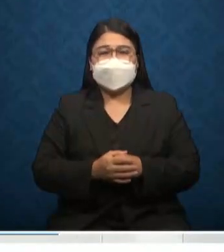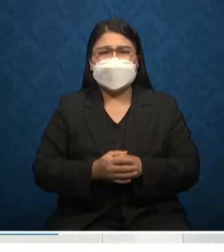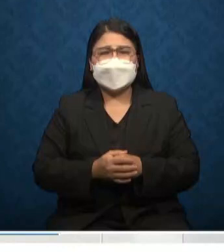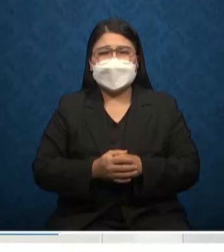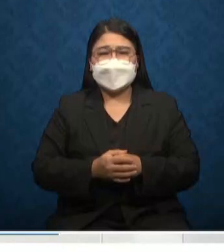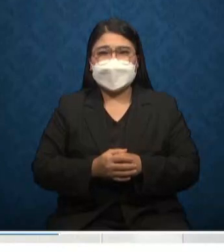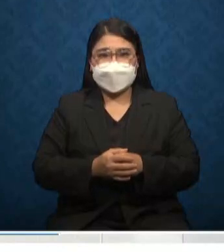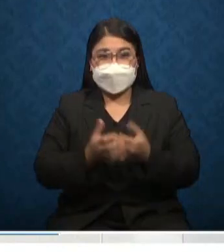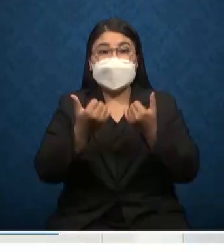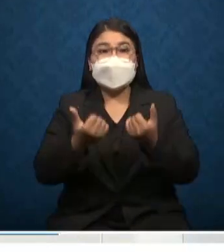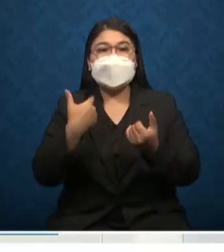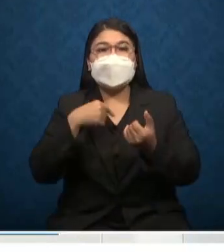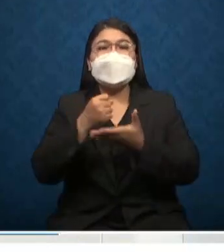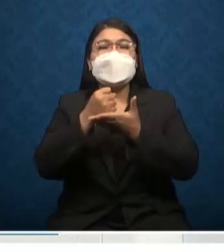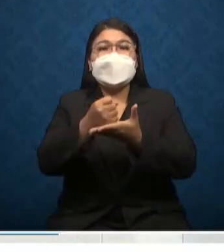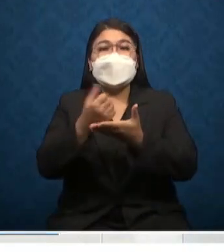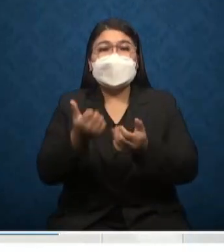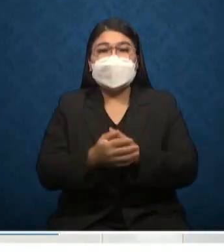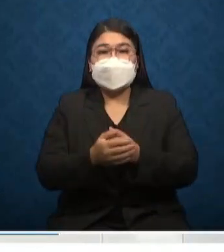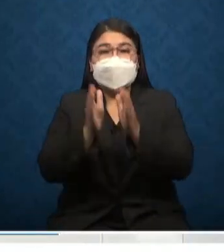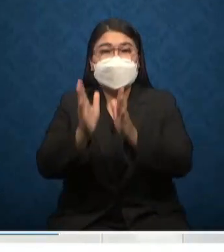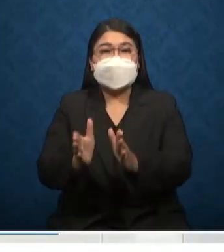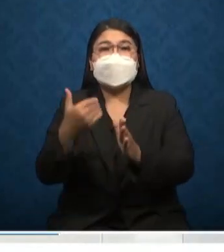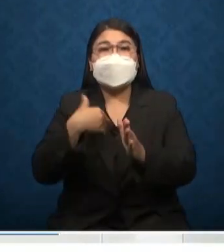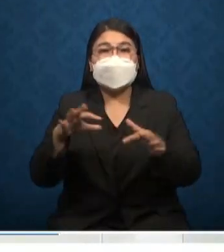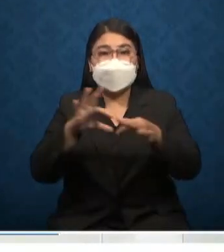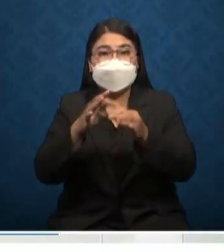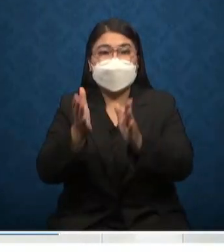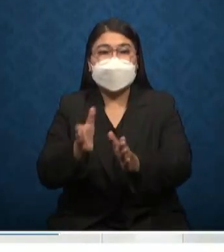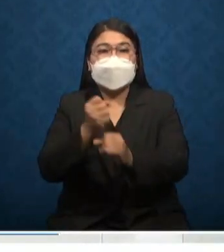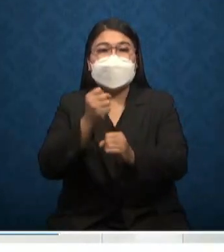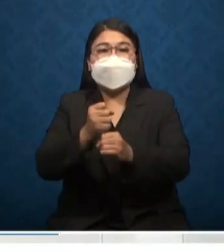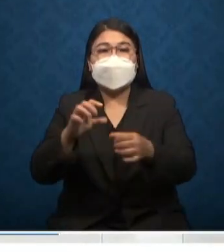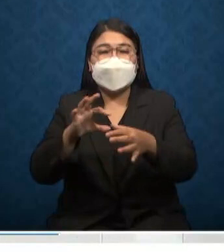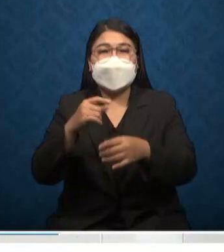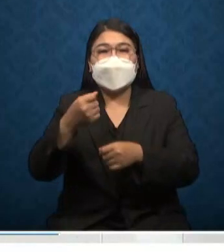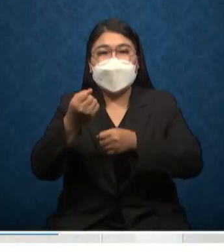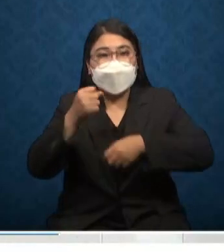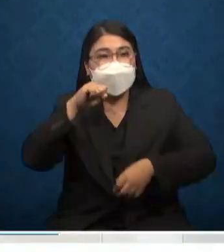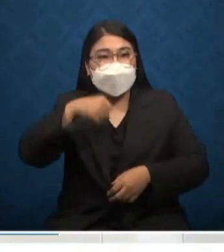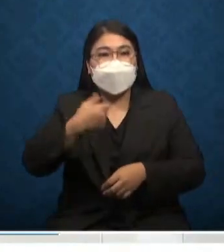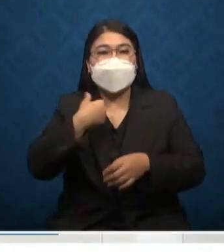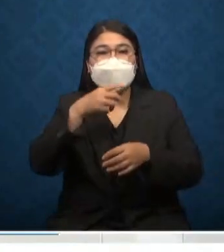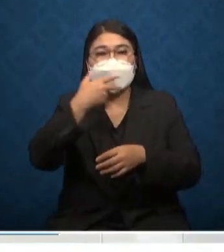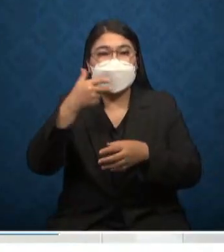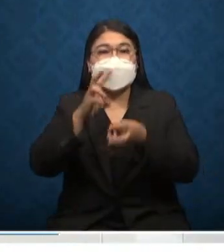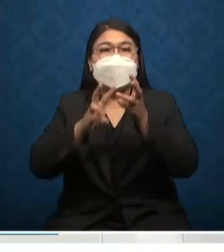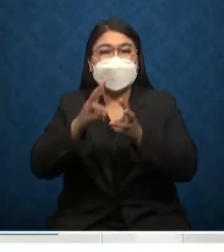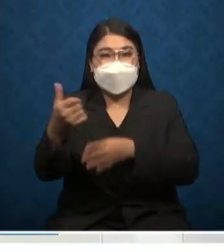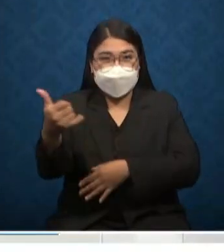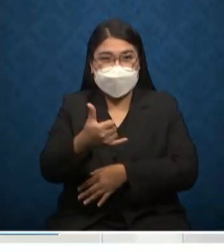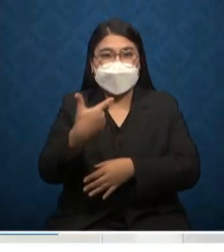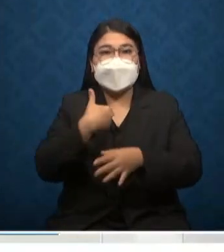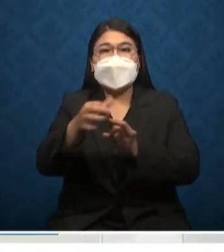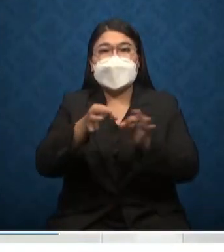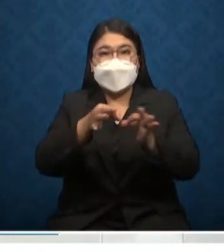งเพื่อความกระจ่างในเรื่องนี้นะครับผมขออนุญาตให้ผู้แทนสำนักงานอ้อยน้ำตาลทรายและก็กรรมธิการอีกท่านหนึ่งนะครับท่านบุญถิ่นช่วยชี้แจงในเรื่อง